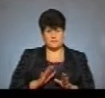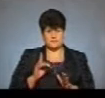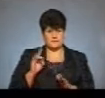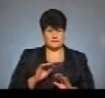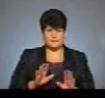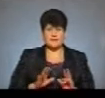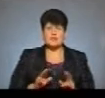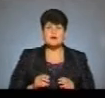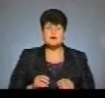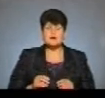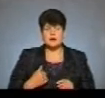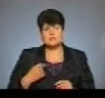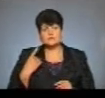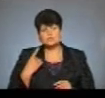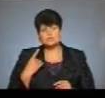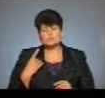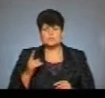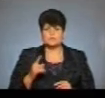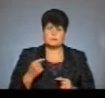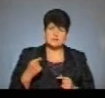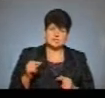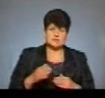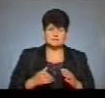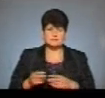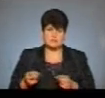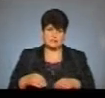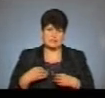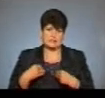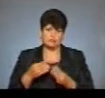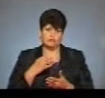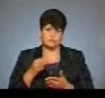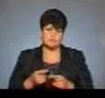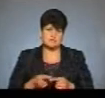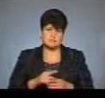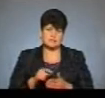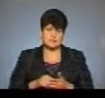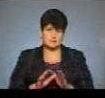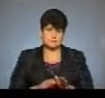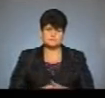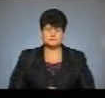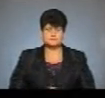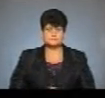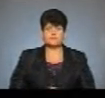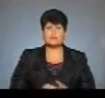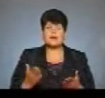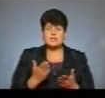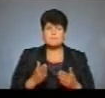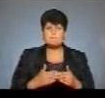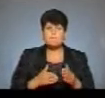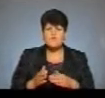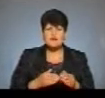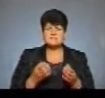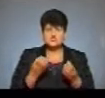Я думаю, що вам інші фахівці дадуть відповідь на це запитання. Які професії все ж таки ще